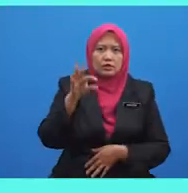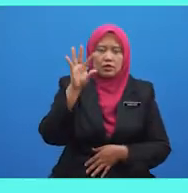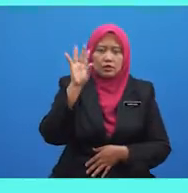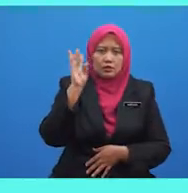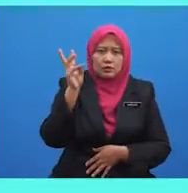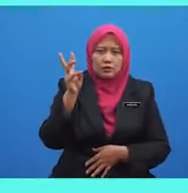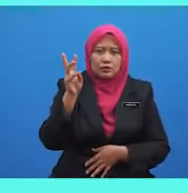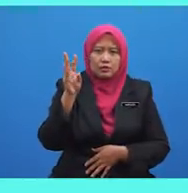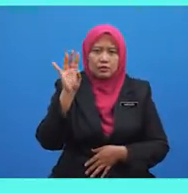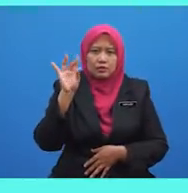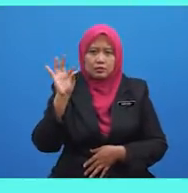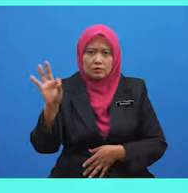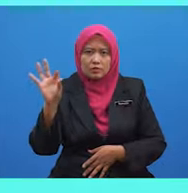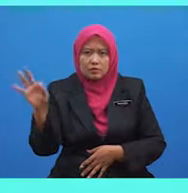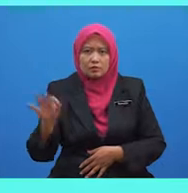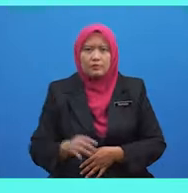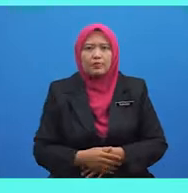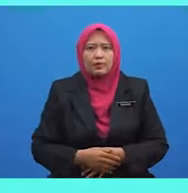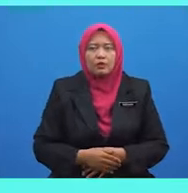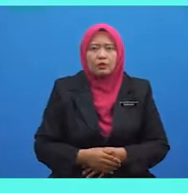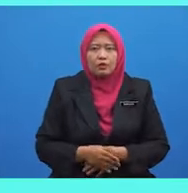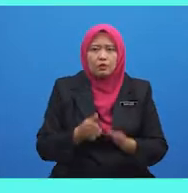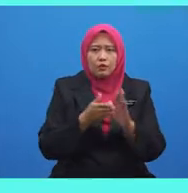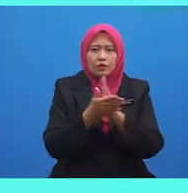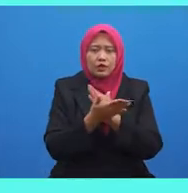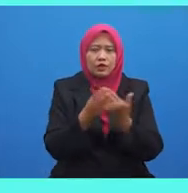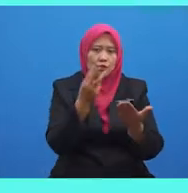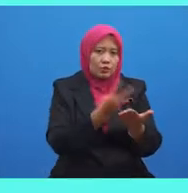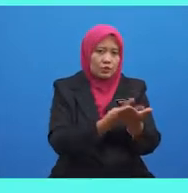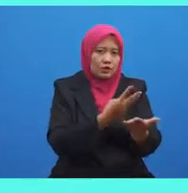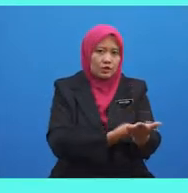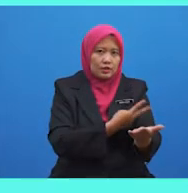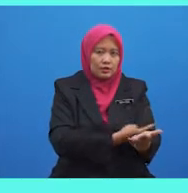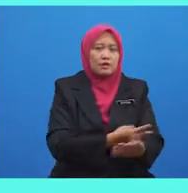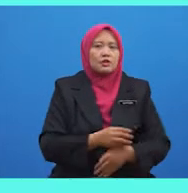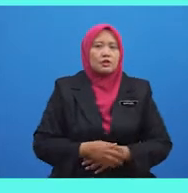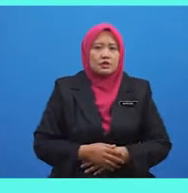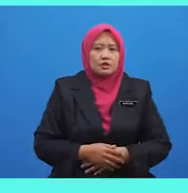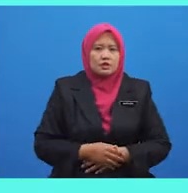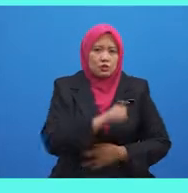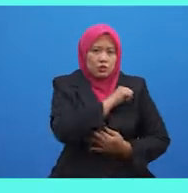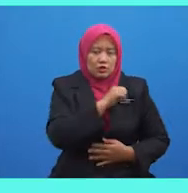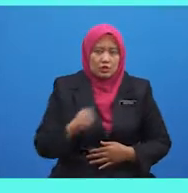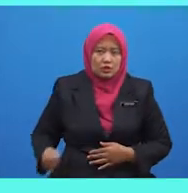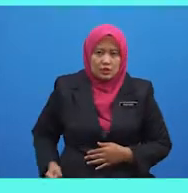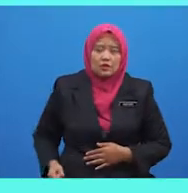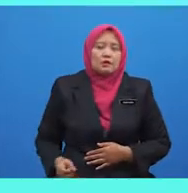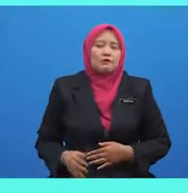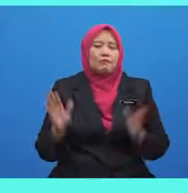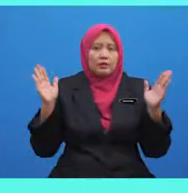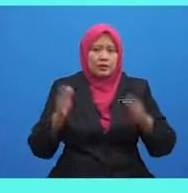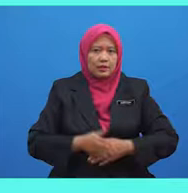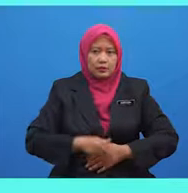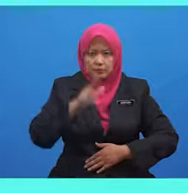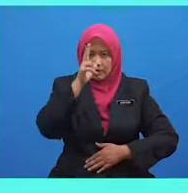waris berketurunan Kesultanan Melayu Melaka. Manakala, pada tahun 1699 sehingga